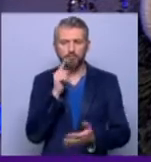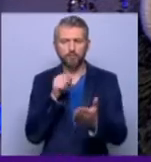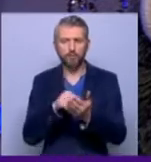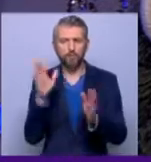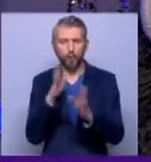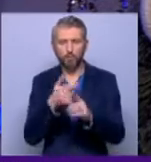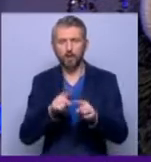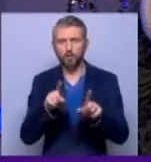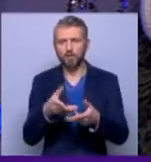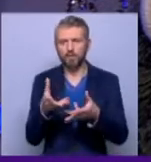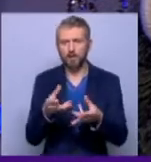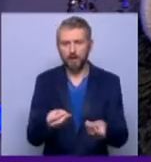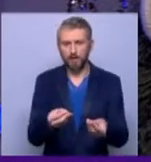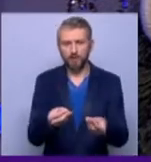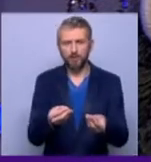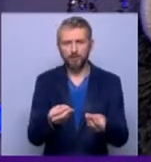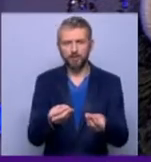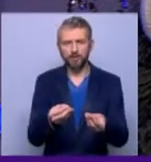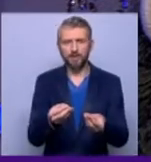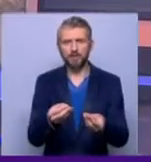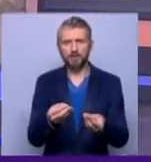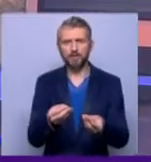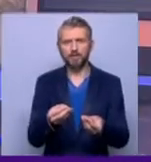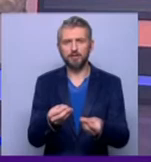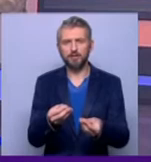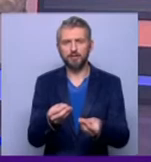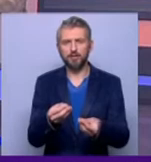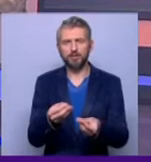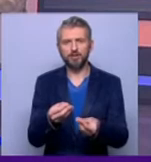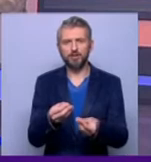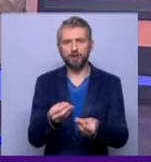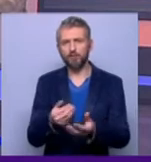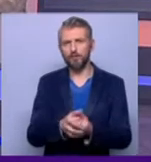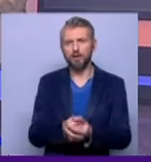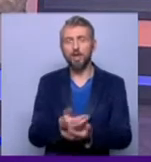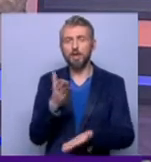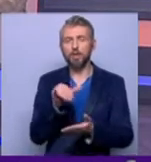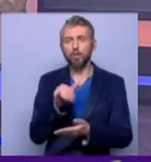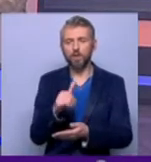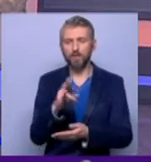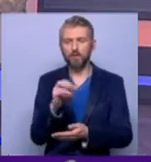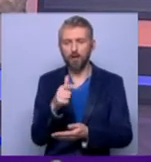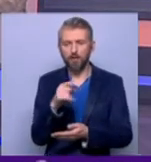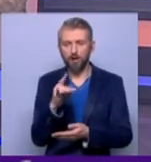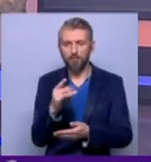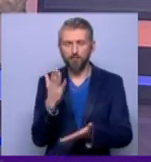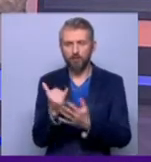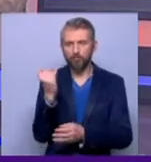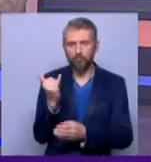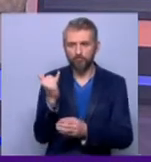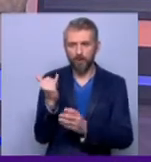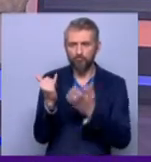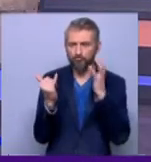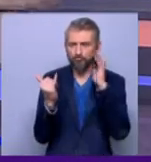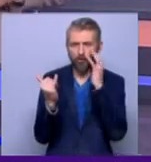тоже влияет. А он меняет колер сразу? В данном случае, да. Если у вас есть, если у вас нагар, ну, то есть не в порядке самого